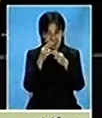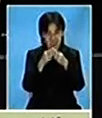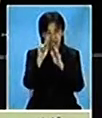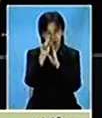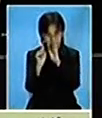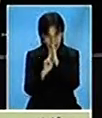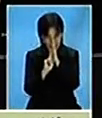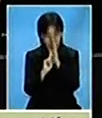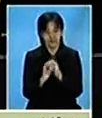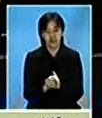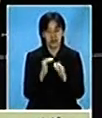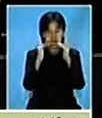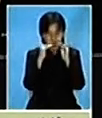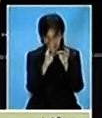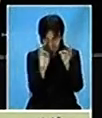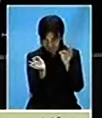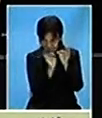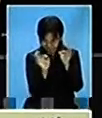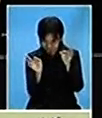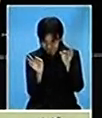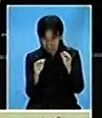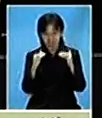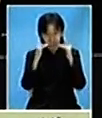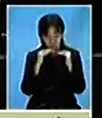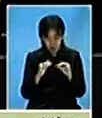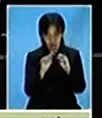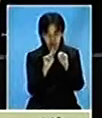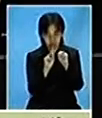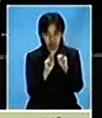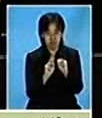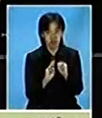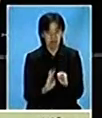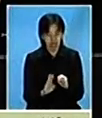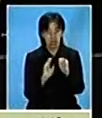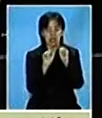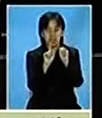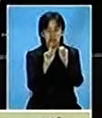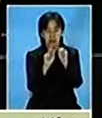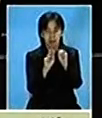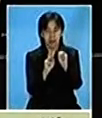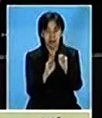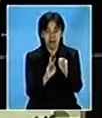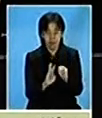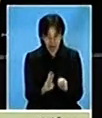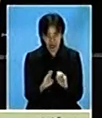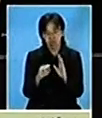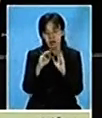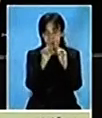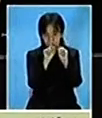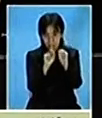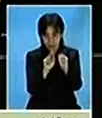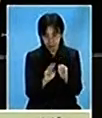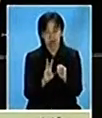างคำปรารภแล้วก็พิจารณาเรียงลำดับรายมาตราไปตั้งแต่มาตราที่1จนจบสิ้นทั้งหมด63มาตรานะ